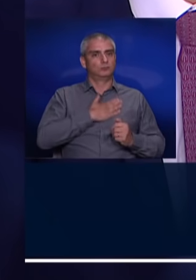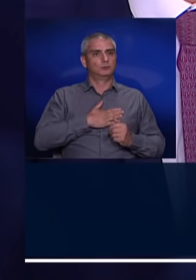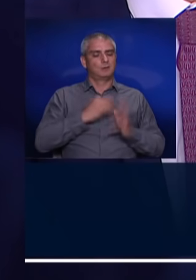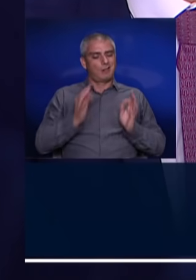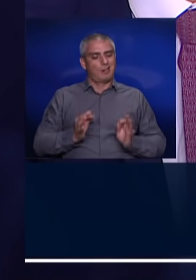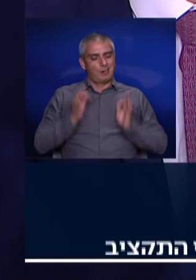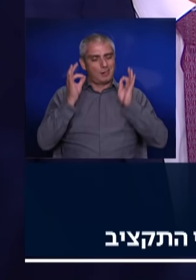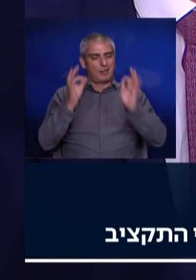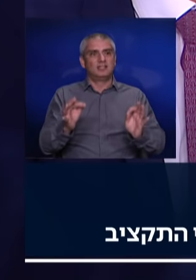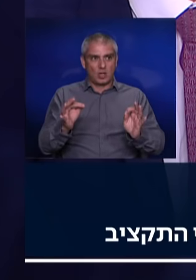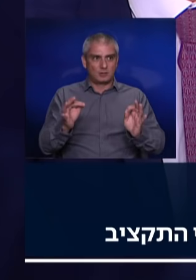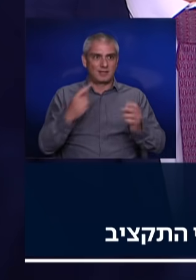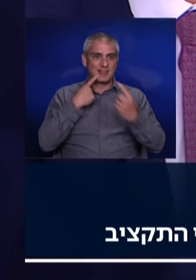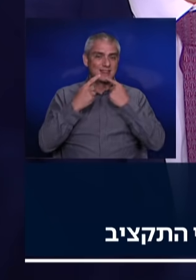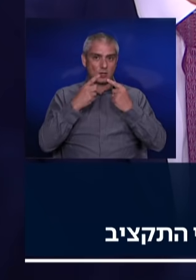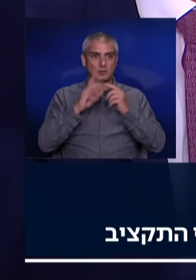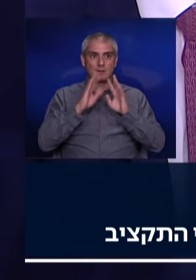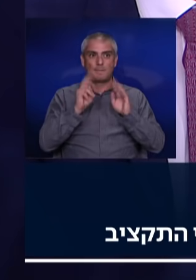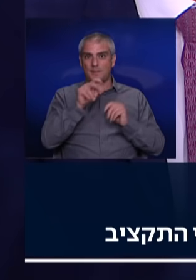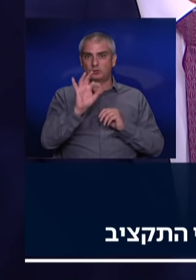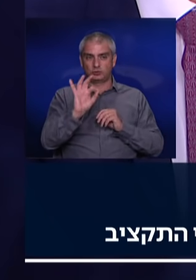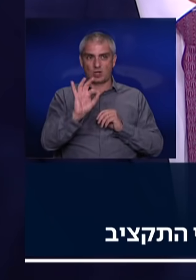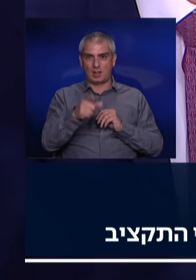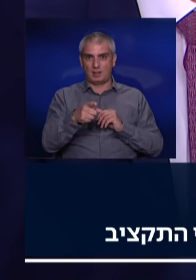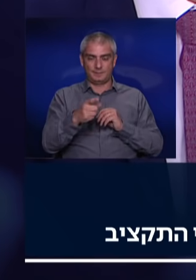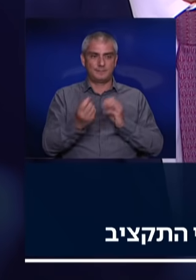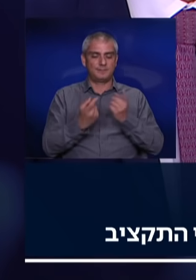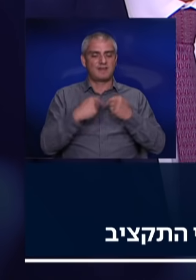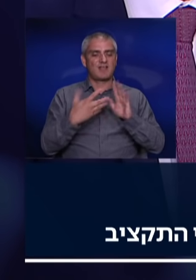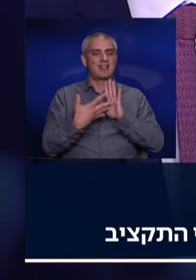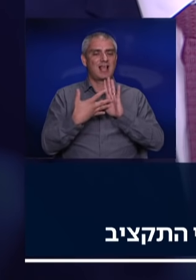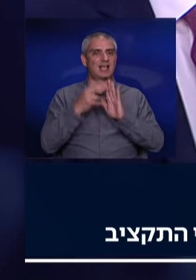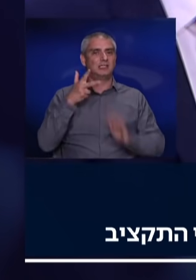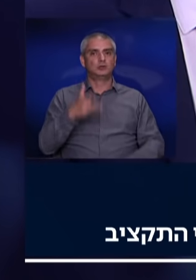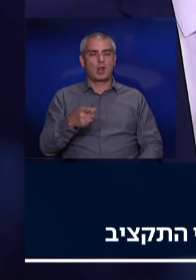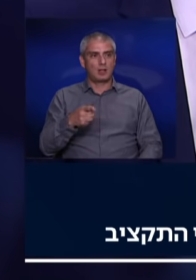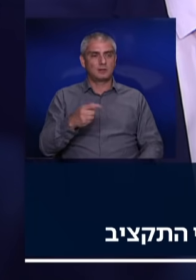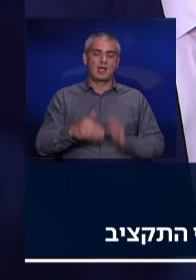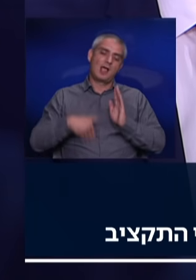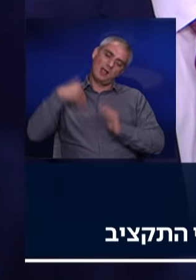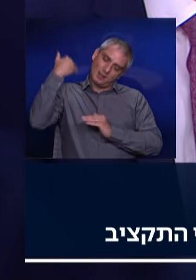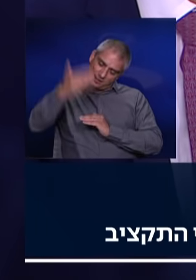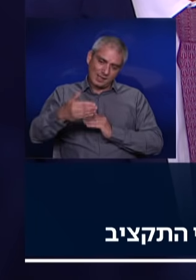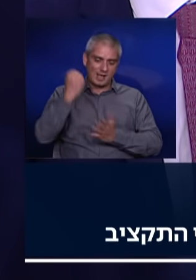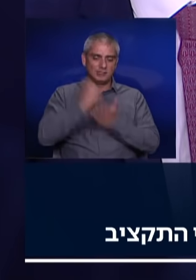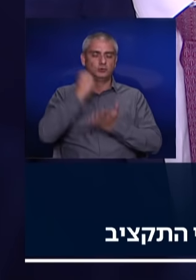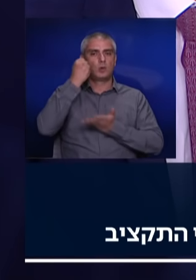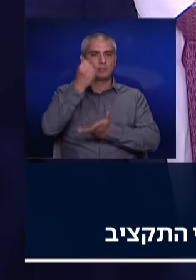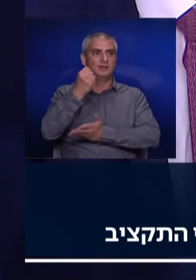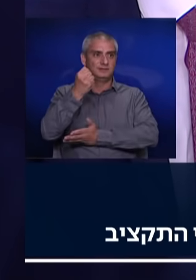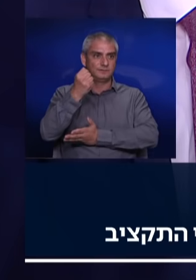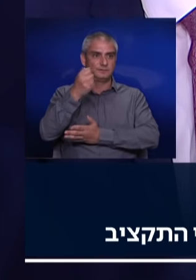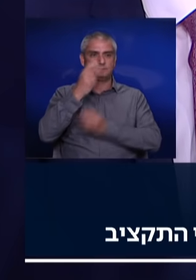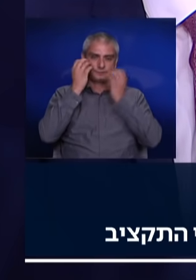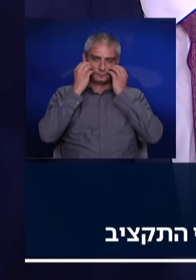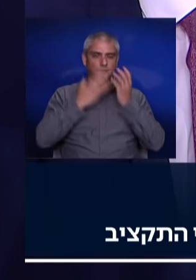את הדיון בכל העניין הזה של ועדת החקירה של הצוללות לאחרי אישור התקציב בכנסת. בנט מתכנן